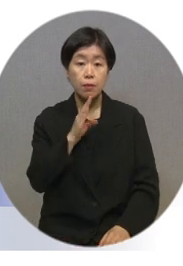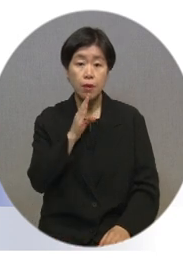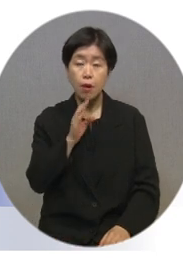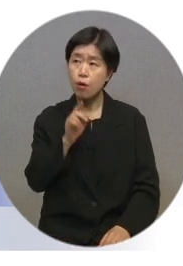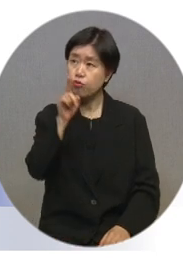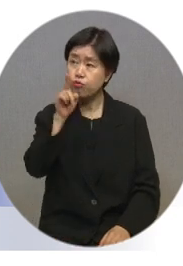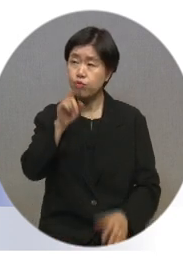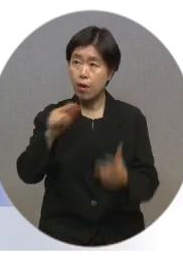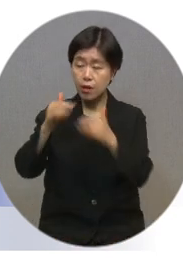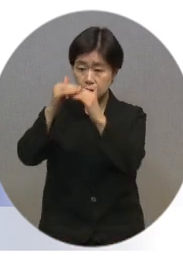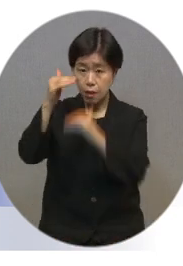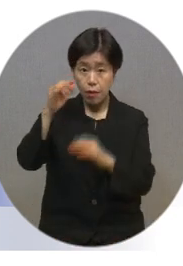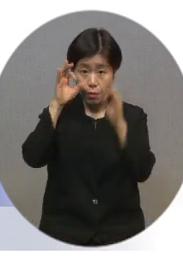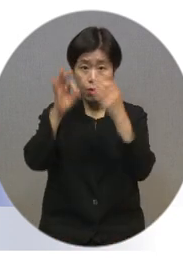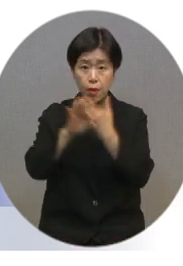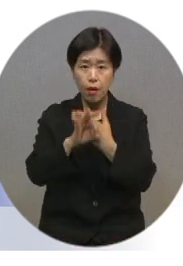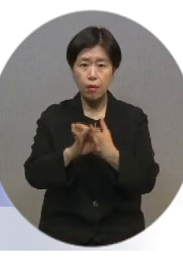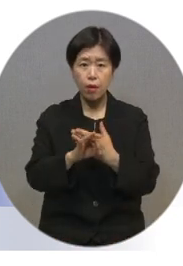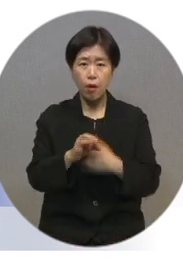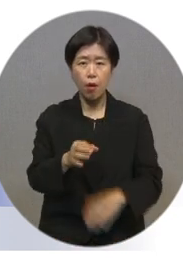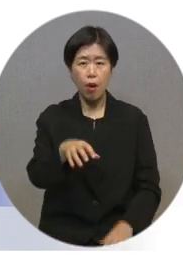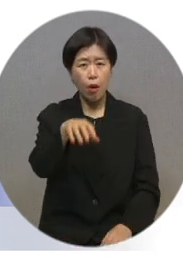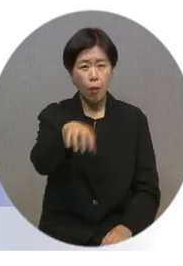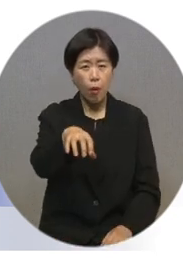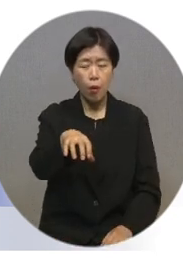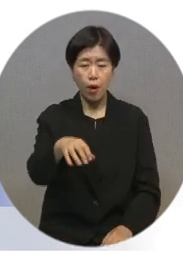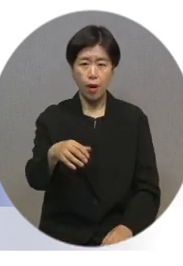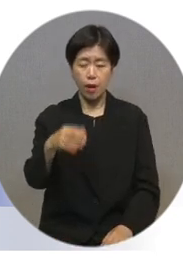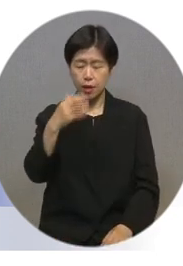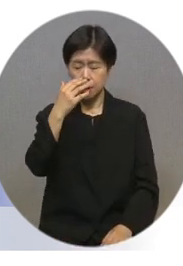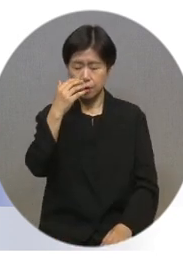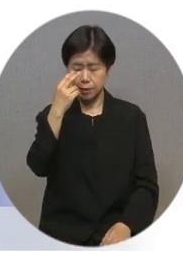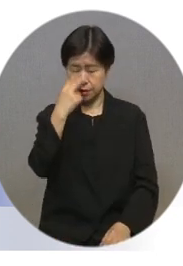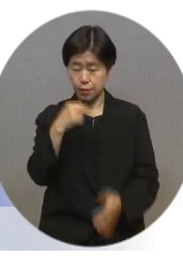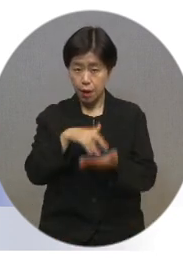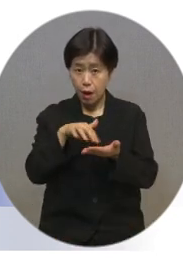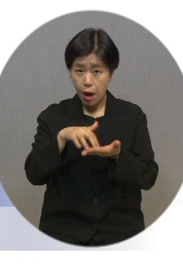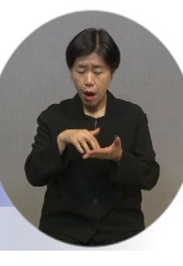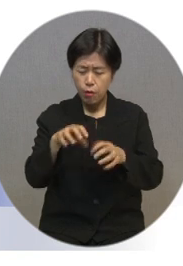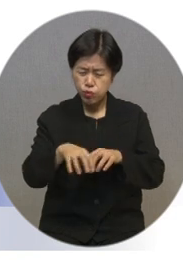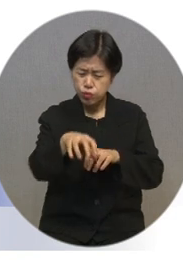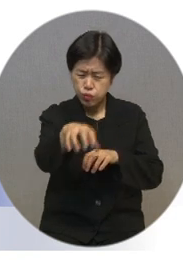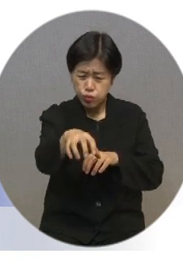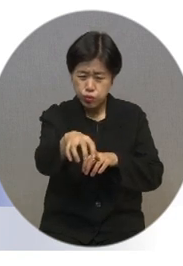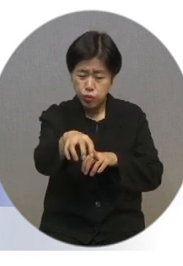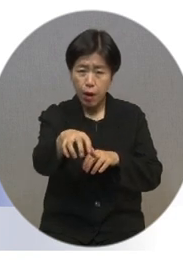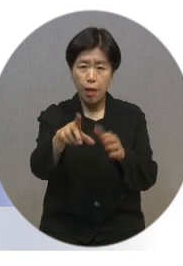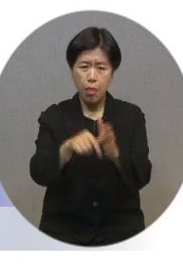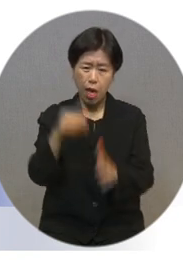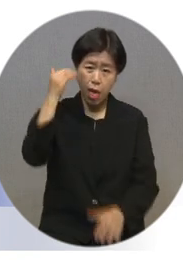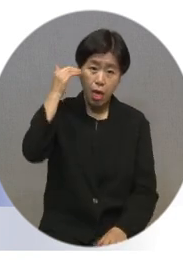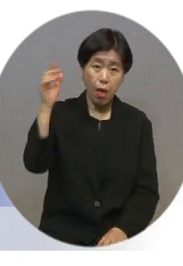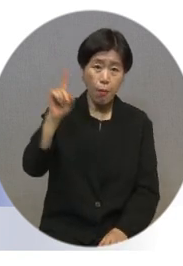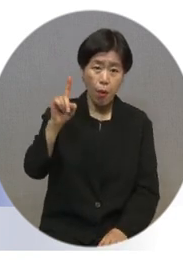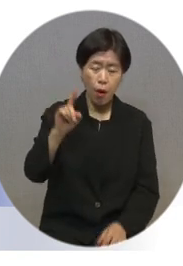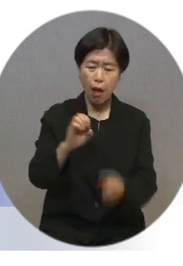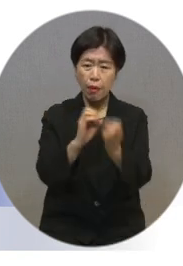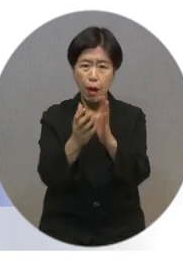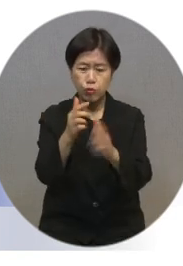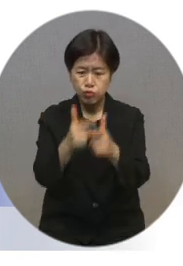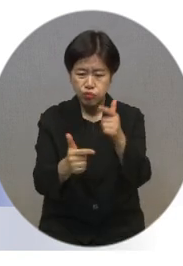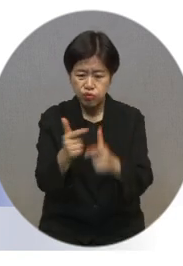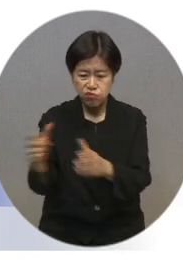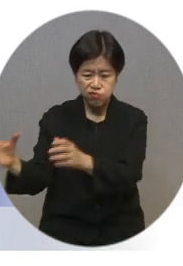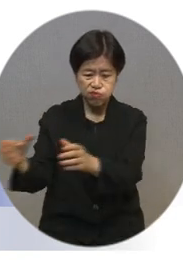사례를 보면 나무 화분으로 막혀버린 점자 블록이 있었고 장애인 화장실을 청소도구 보관 창고로 사용하는 경우